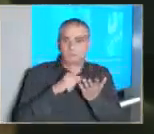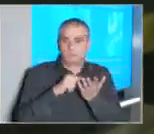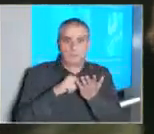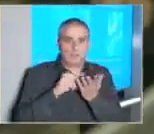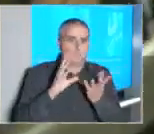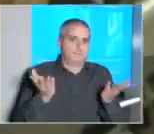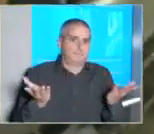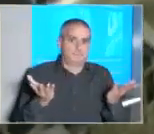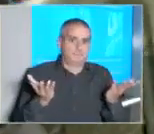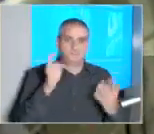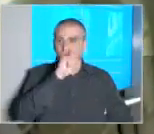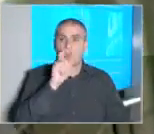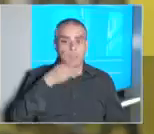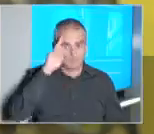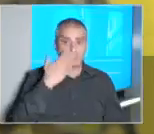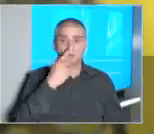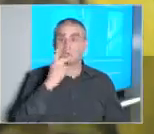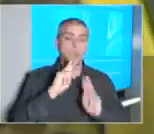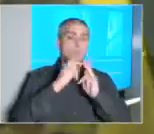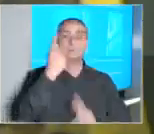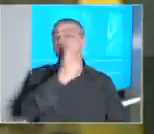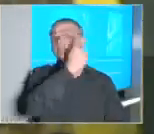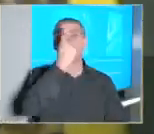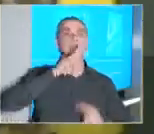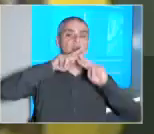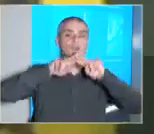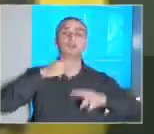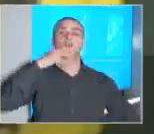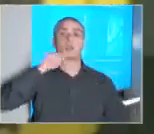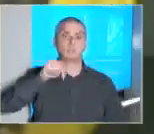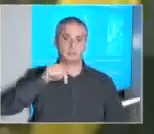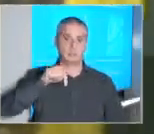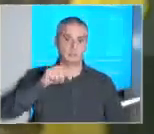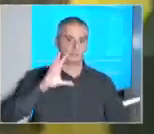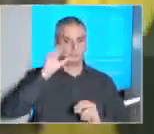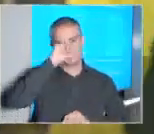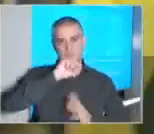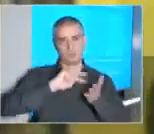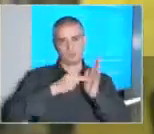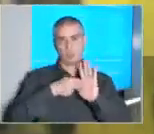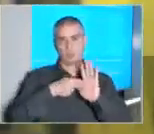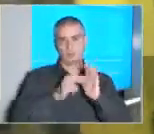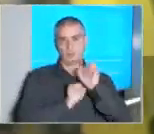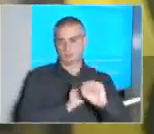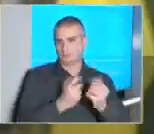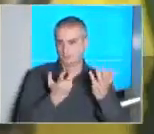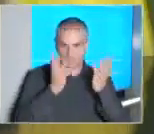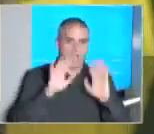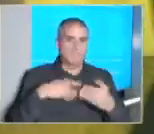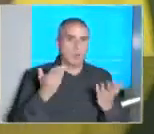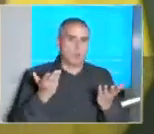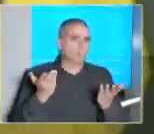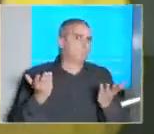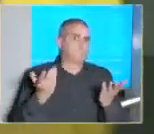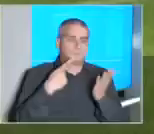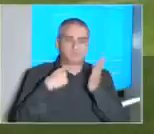הכל, אולי ביתר ירושלים היא הקבוצה היחידה שנותרה בישראל עם תפיסה פוליטית מאחוריה. כלומר, גם אם, אתה